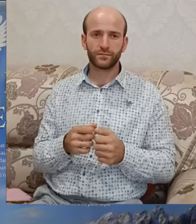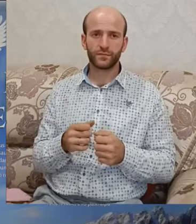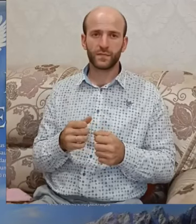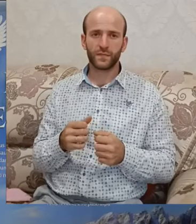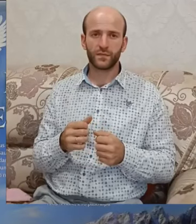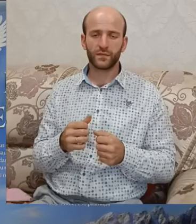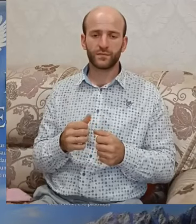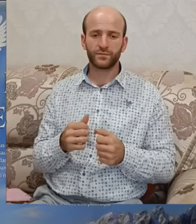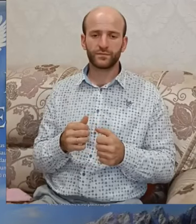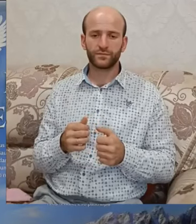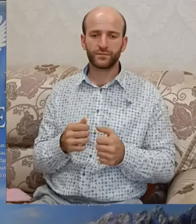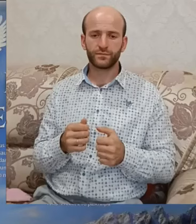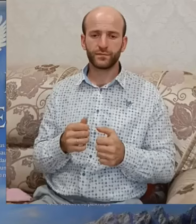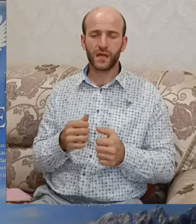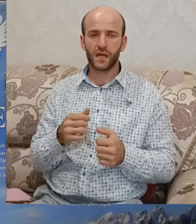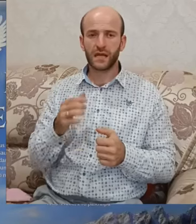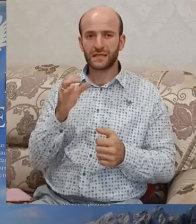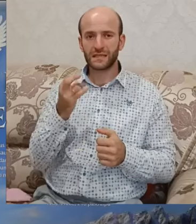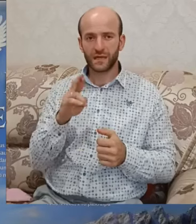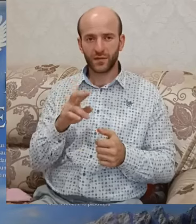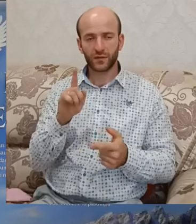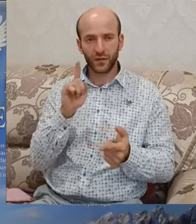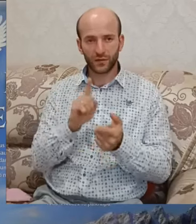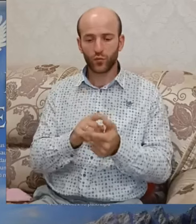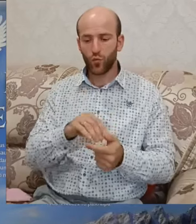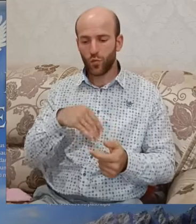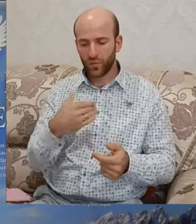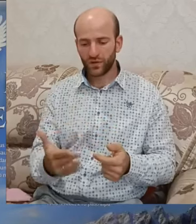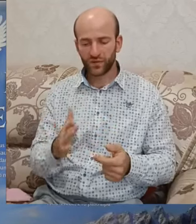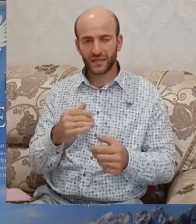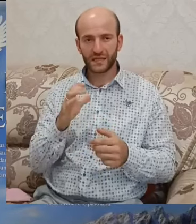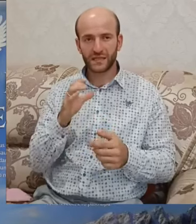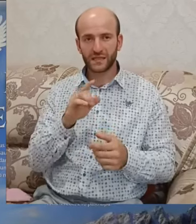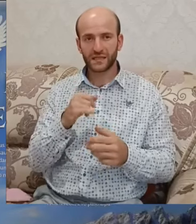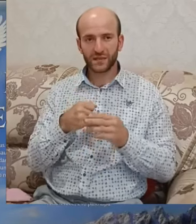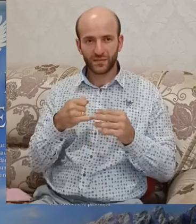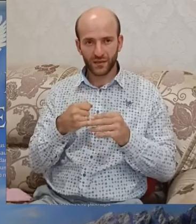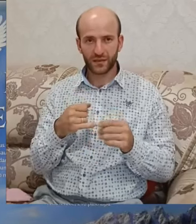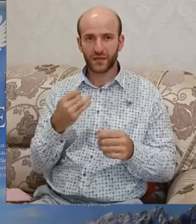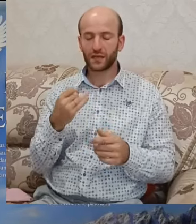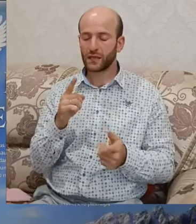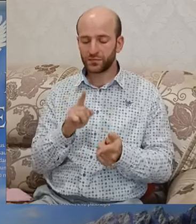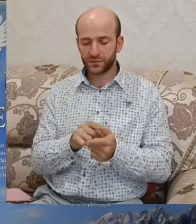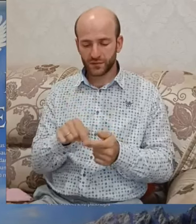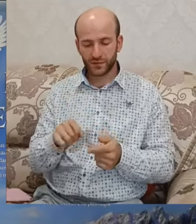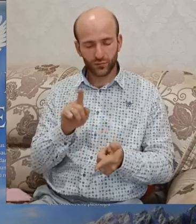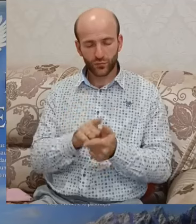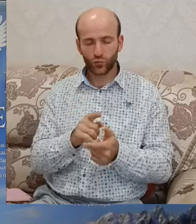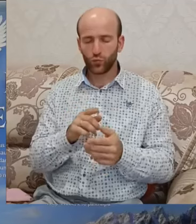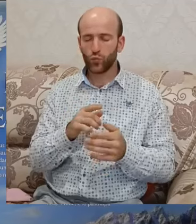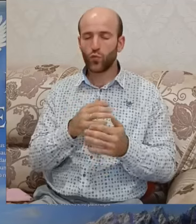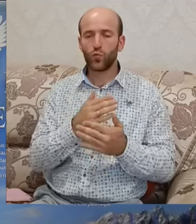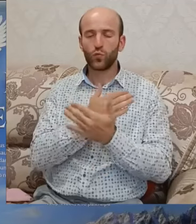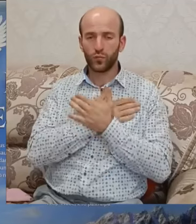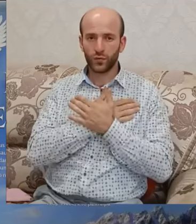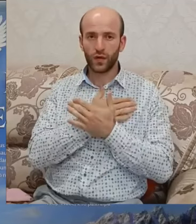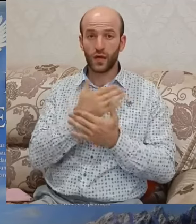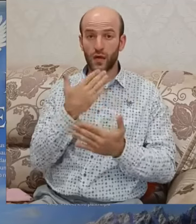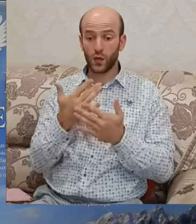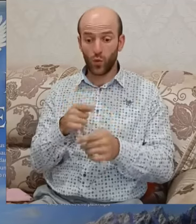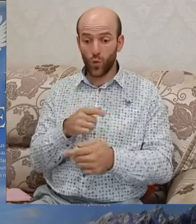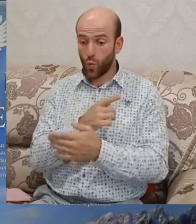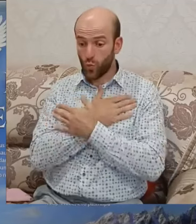turi kristi į žemę. Ir jis turi mirti. Nes jeigu jis nemirs,